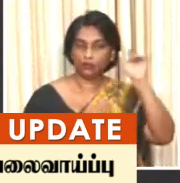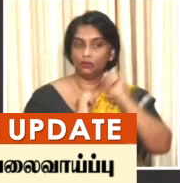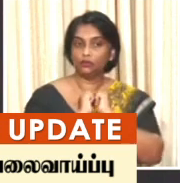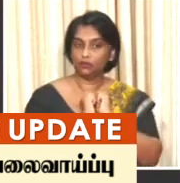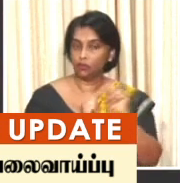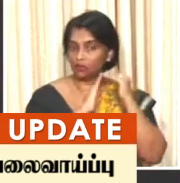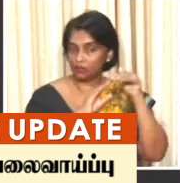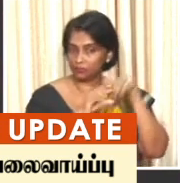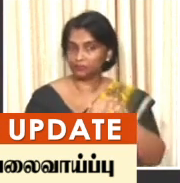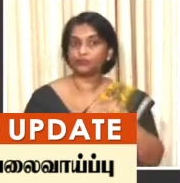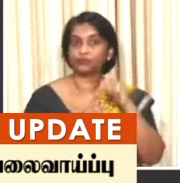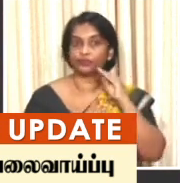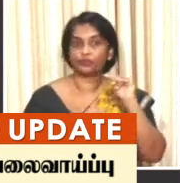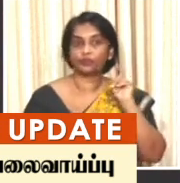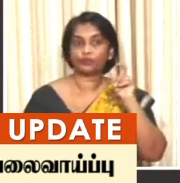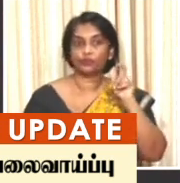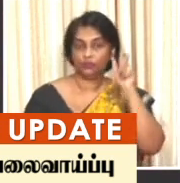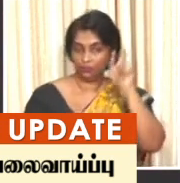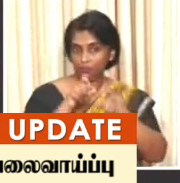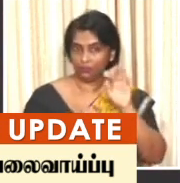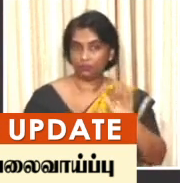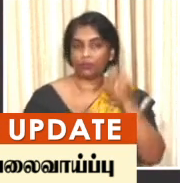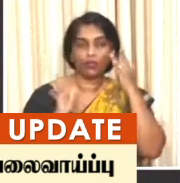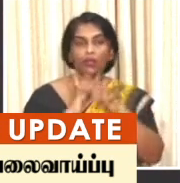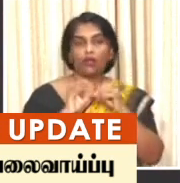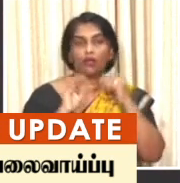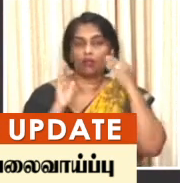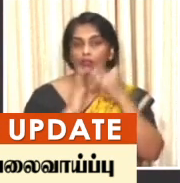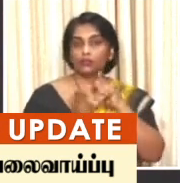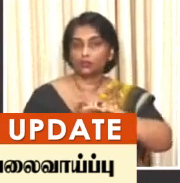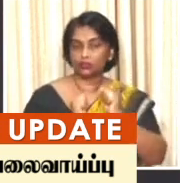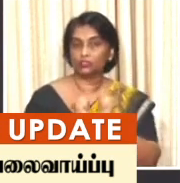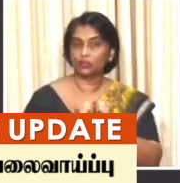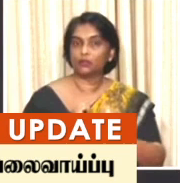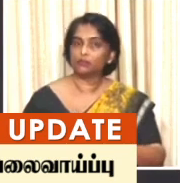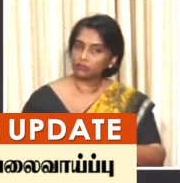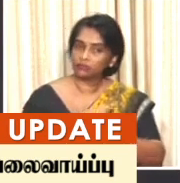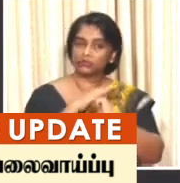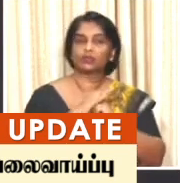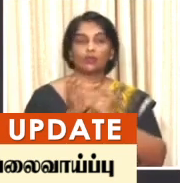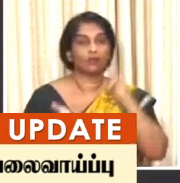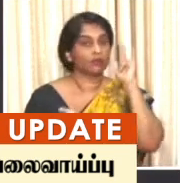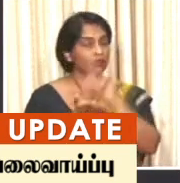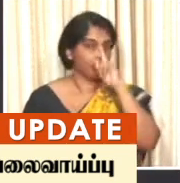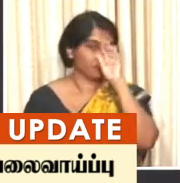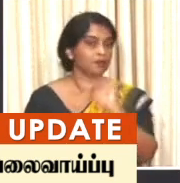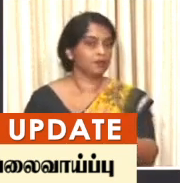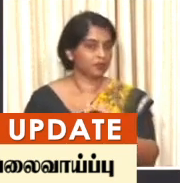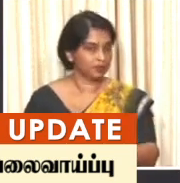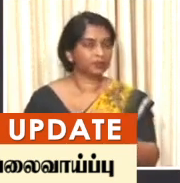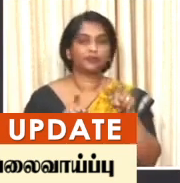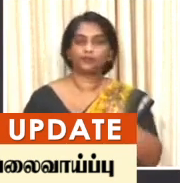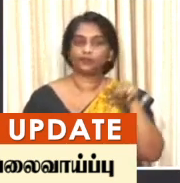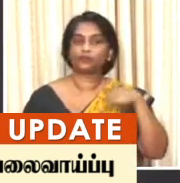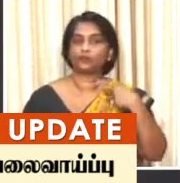නියුක්ති කාර්යාංශයේ ඉන්නේ විදේශ කාර්ය නියුක්ති කාර්යාංශයේ අරමුණු වෙලා තියෙන්නේ විදේශ රැකියා ප්‍රවර්ධනය එවගේම ගියයින් පස්සේ ඒ අයගේ ආරක්ෂාව එයාගේම ඒ